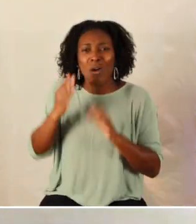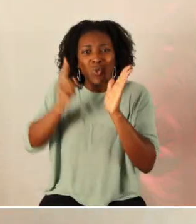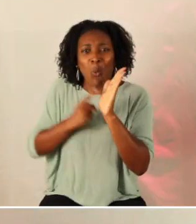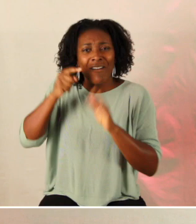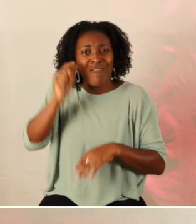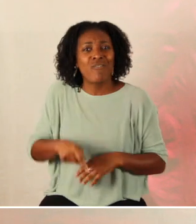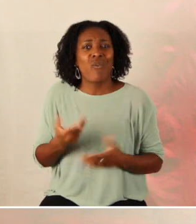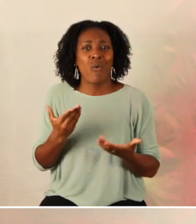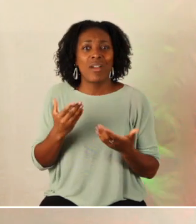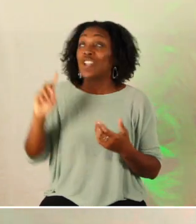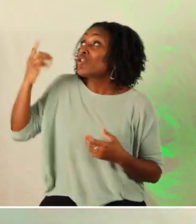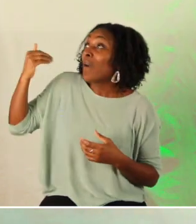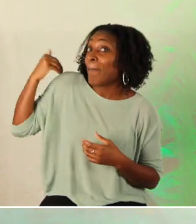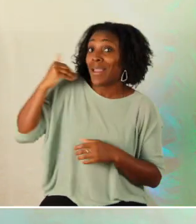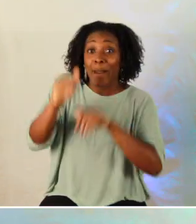qu'il y a une invitation en fait.